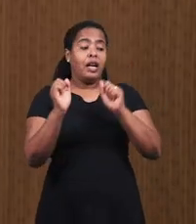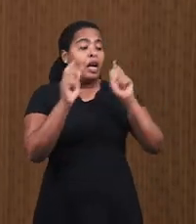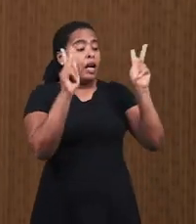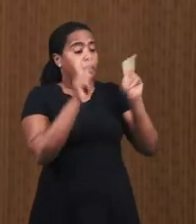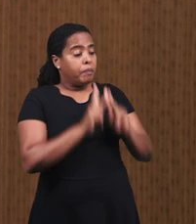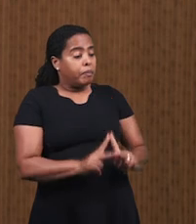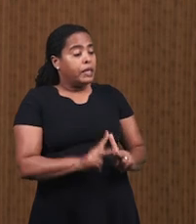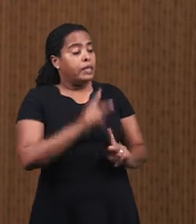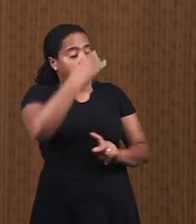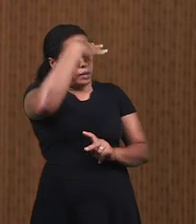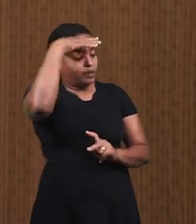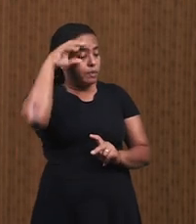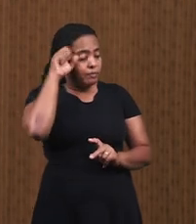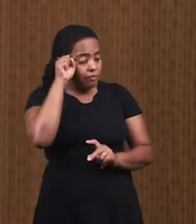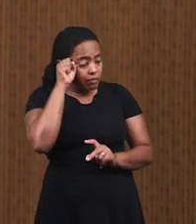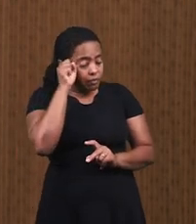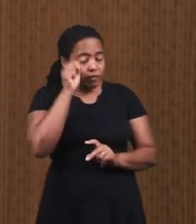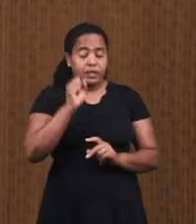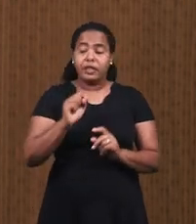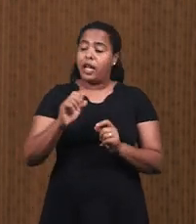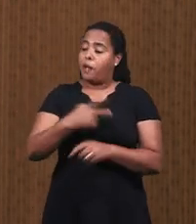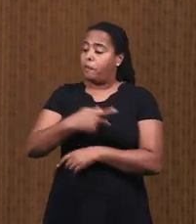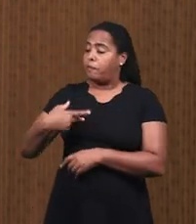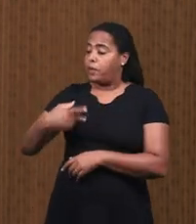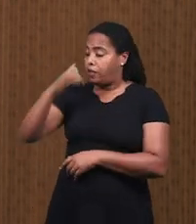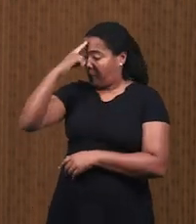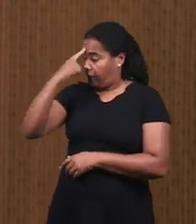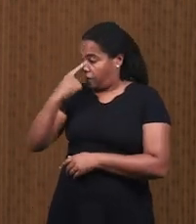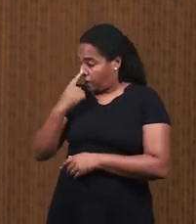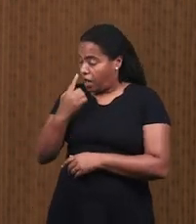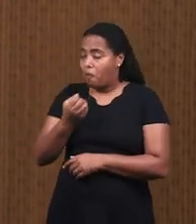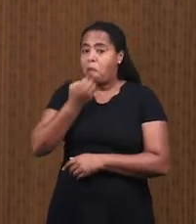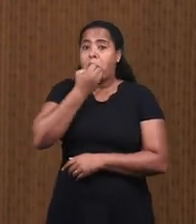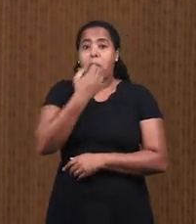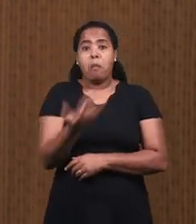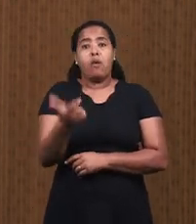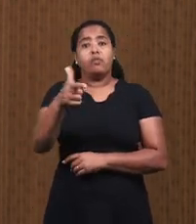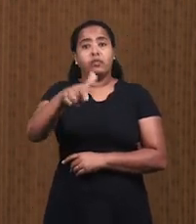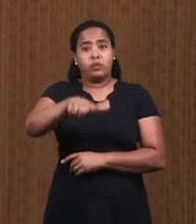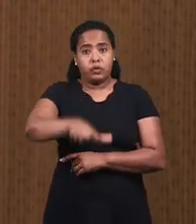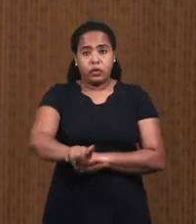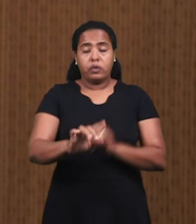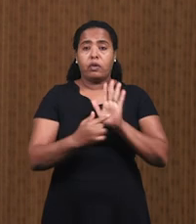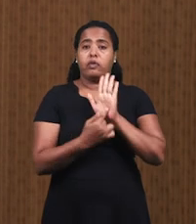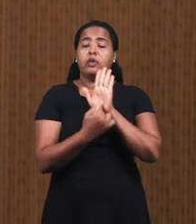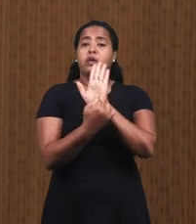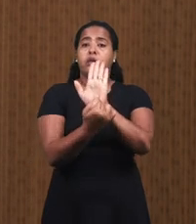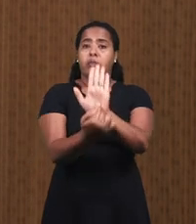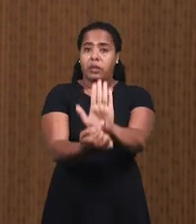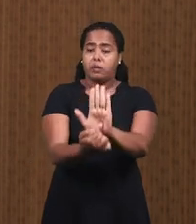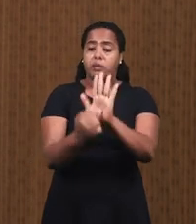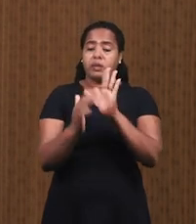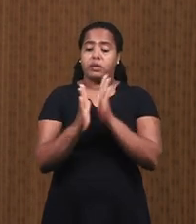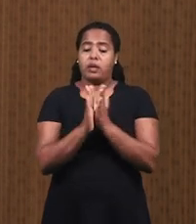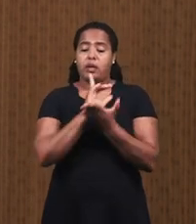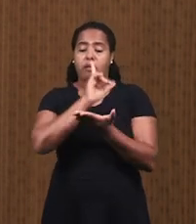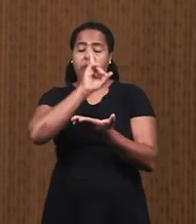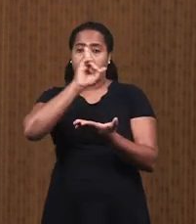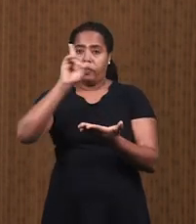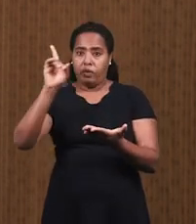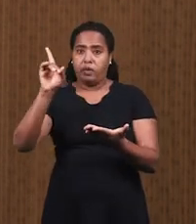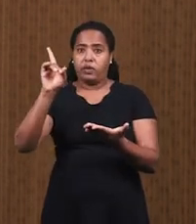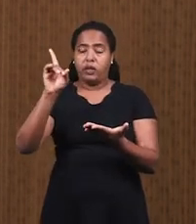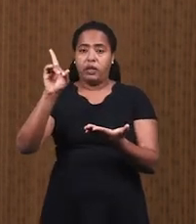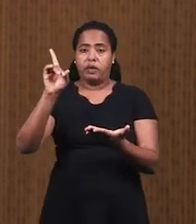Божий, пастор Даниил, пастор Сержу. Я рад, что я снова с вами и могу говорить о